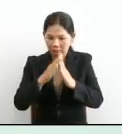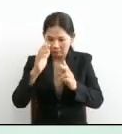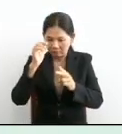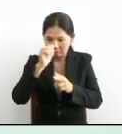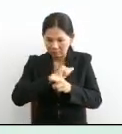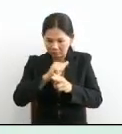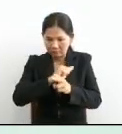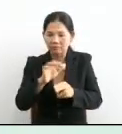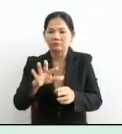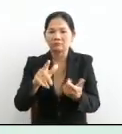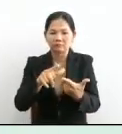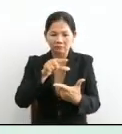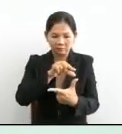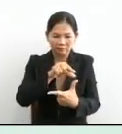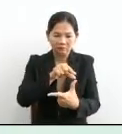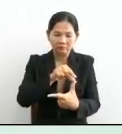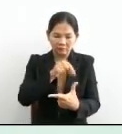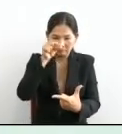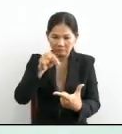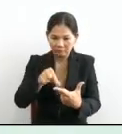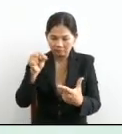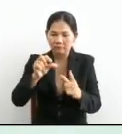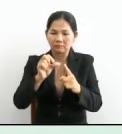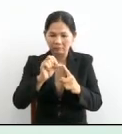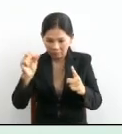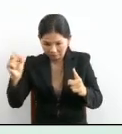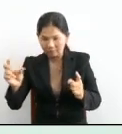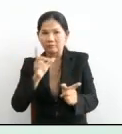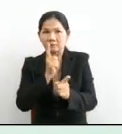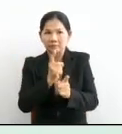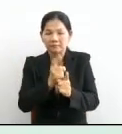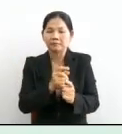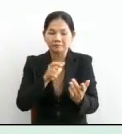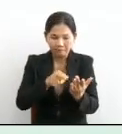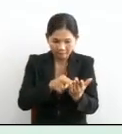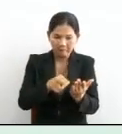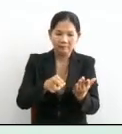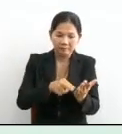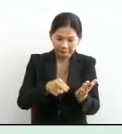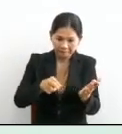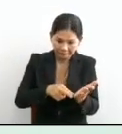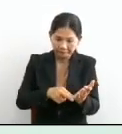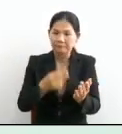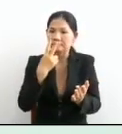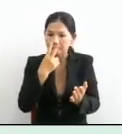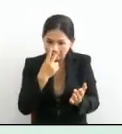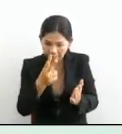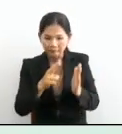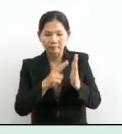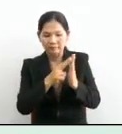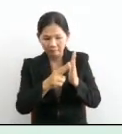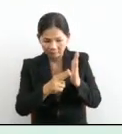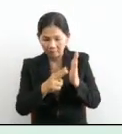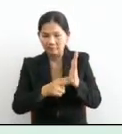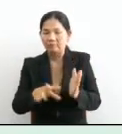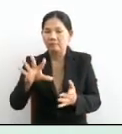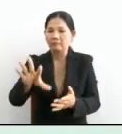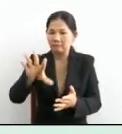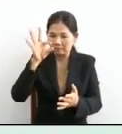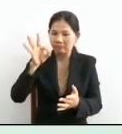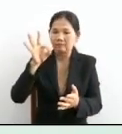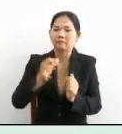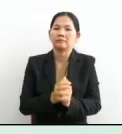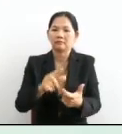Chà cứ cái ai con chơi rơ tay là bác. Để trông trời là khi nông át tạp bọt. chà chẳng con chà con chưa được tặng ác nên là